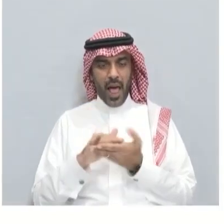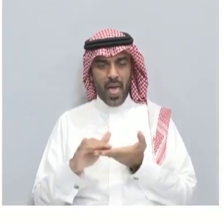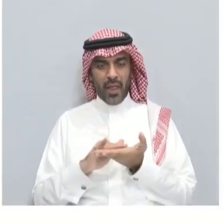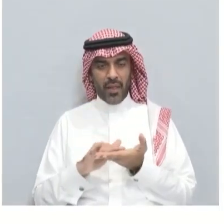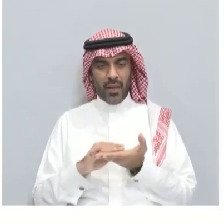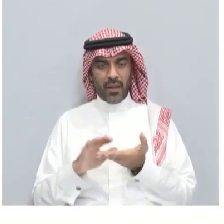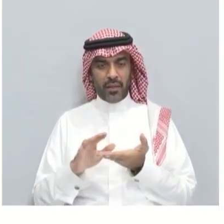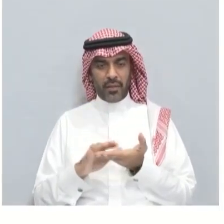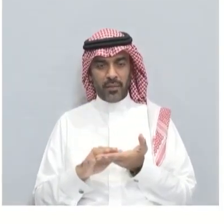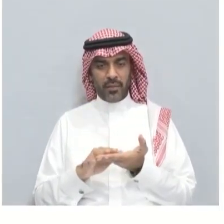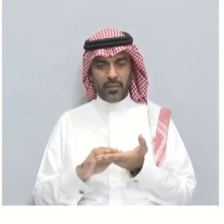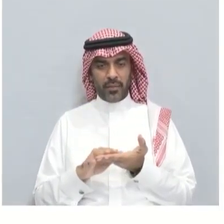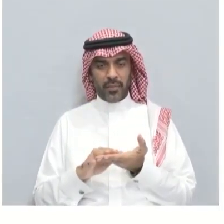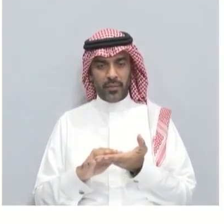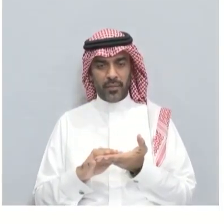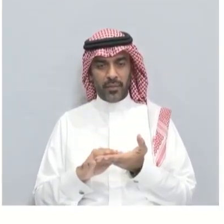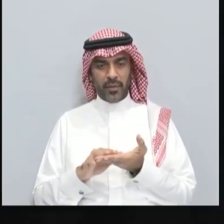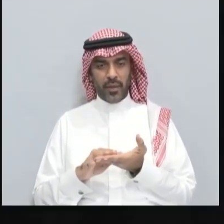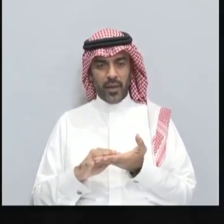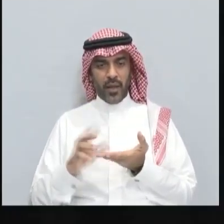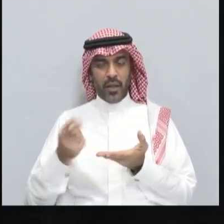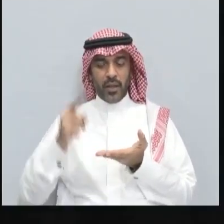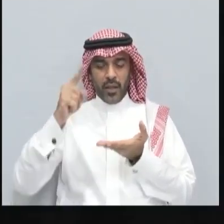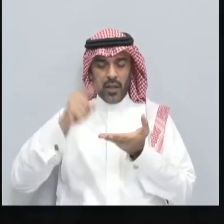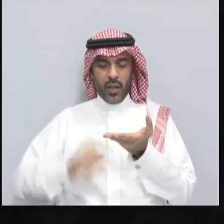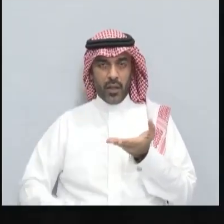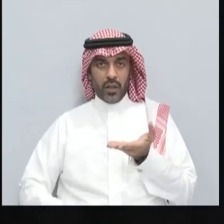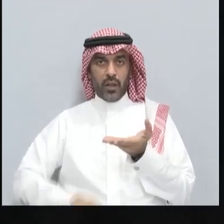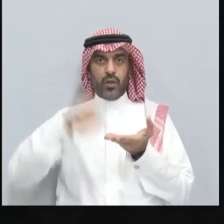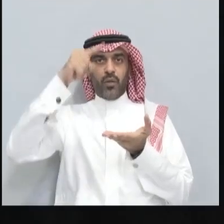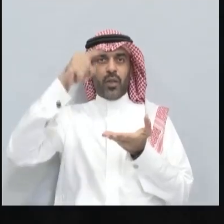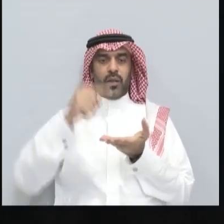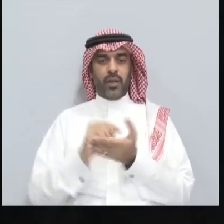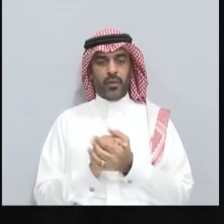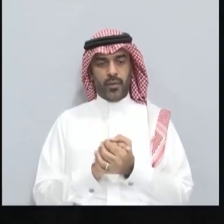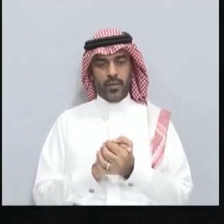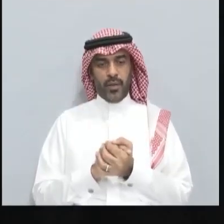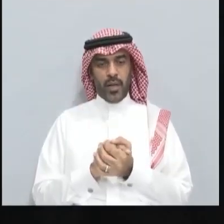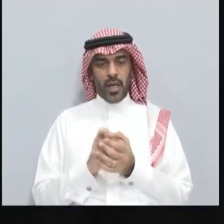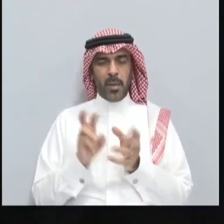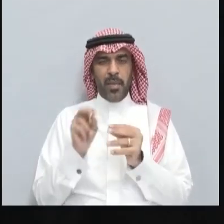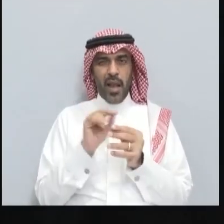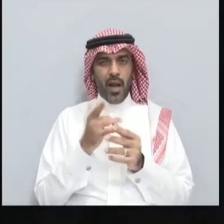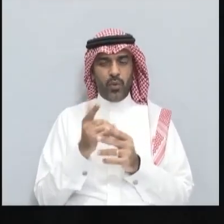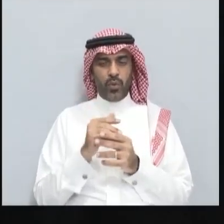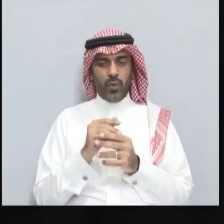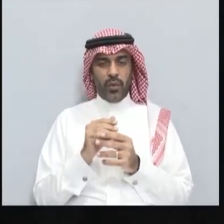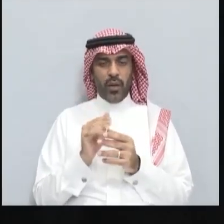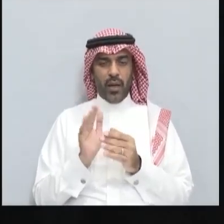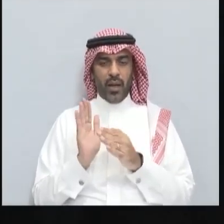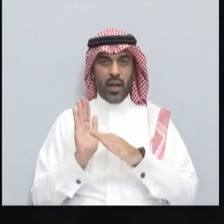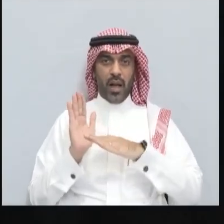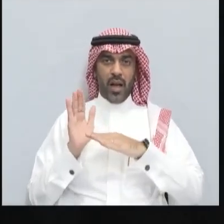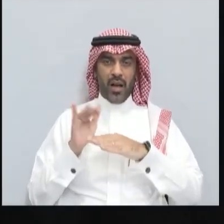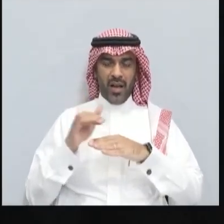الغطس اذا كنتم اعزائي الطلاب والطالبات محبي ماذا السباحه طبعا تعرف منطقه ماذا منطقه